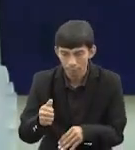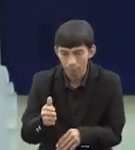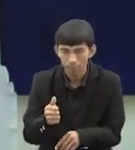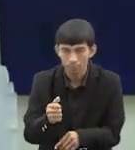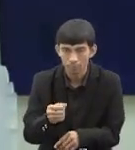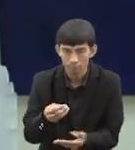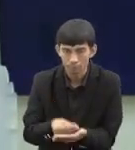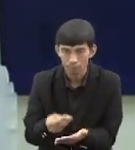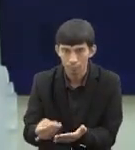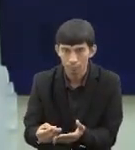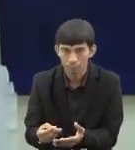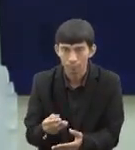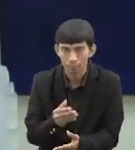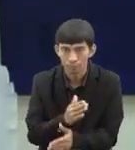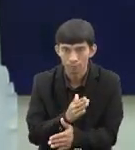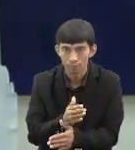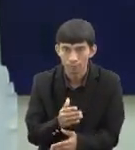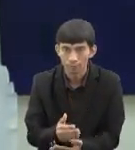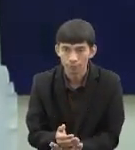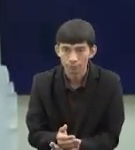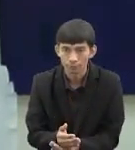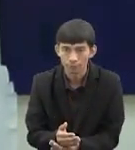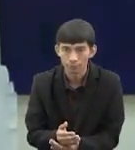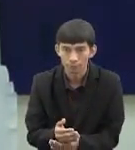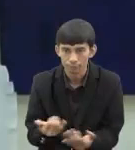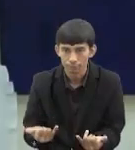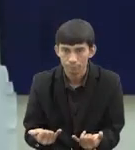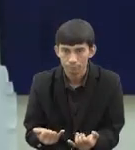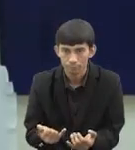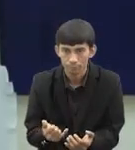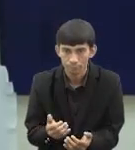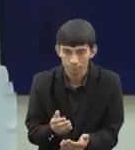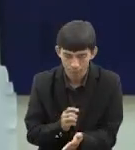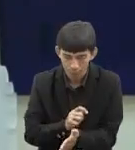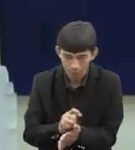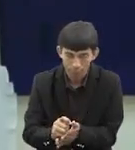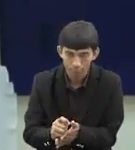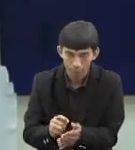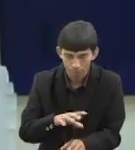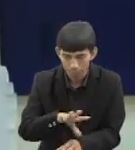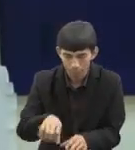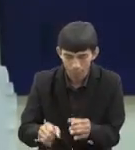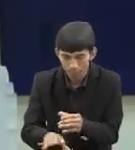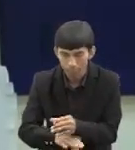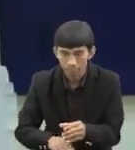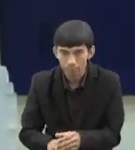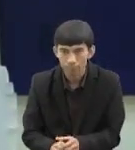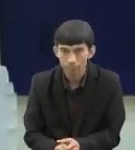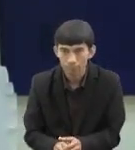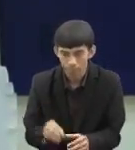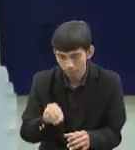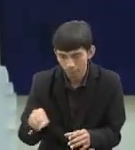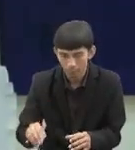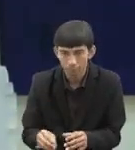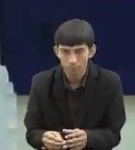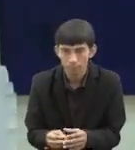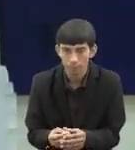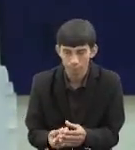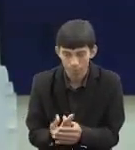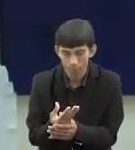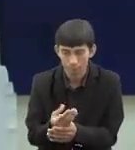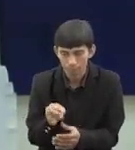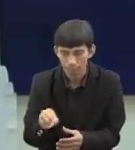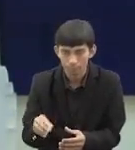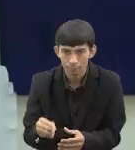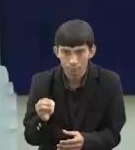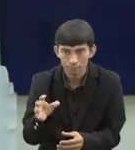phep trơ tai tinh công khan đình chi rô bò cạn sẽ cắm xung